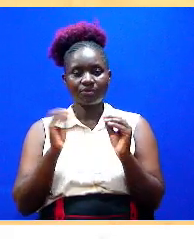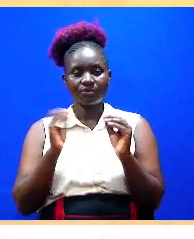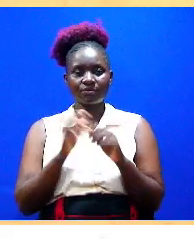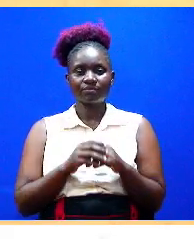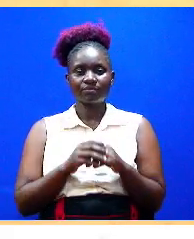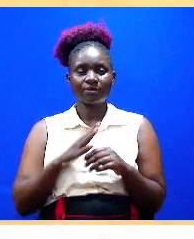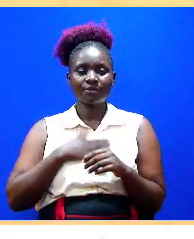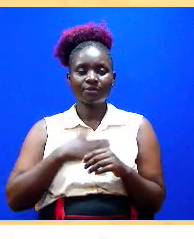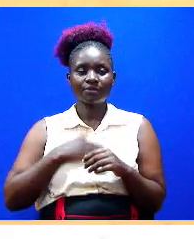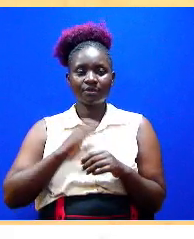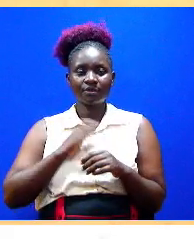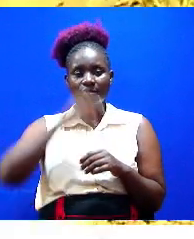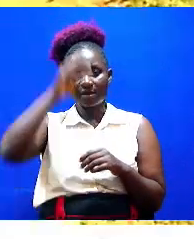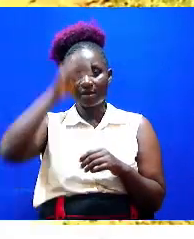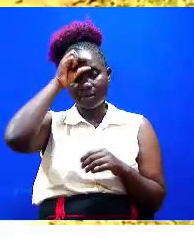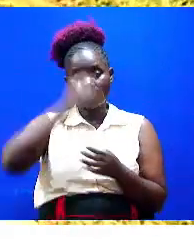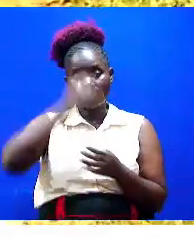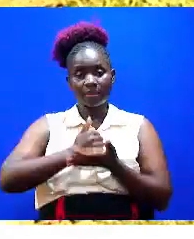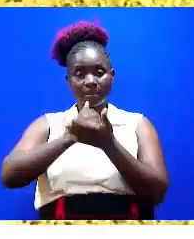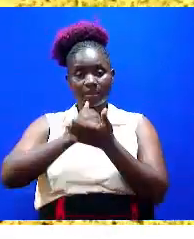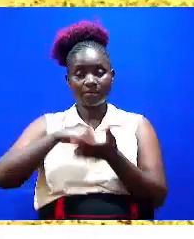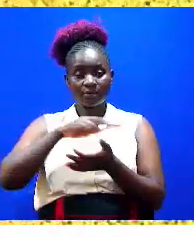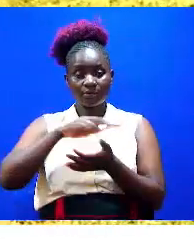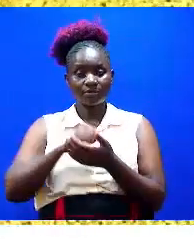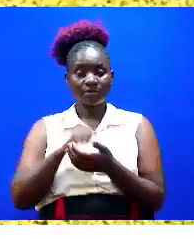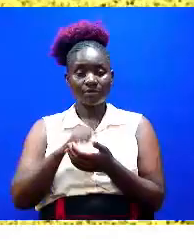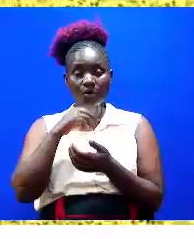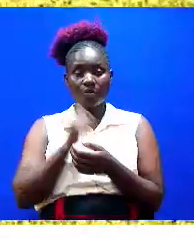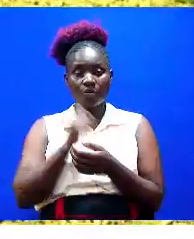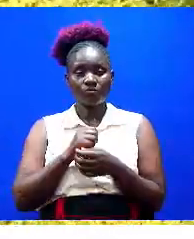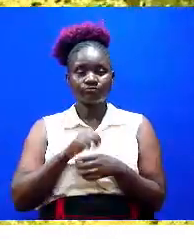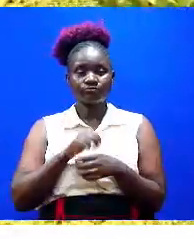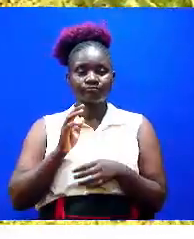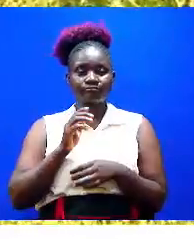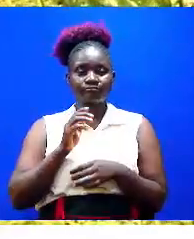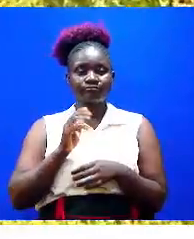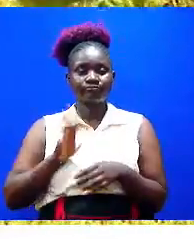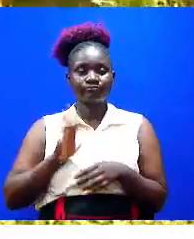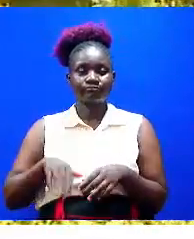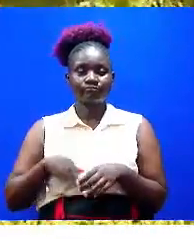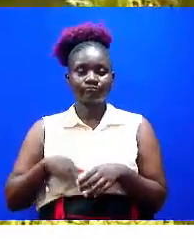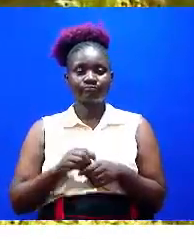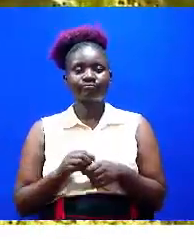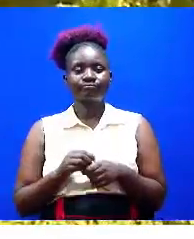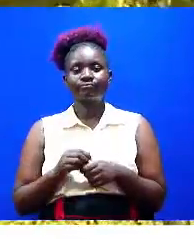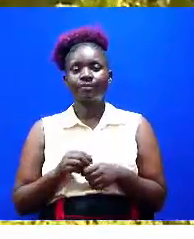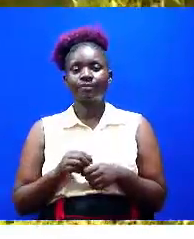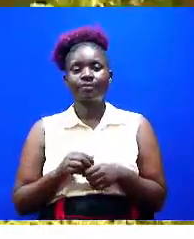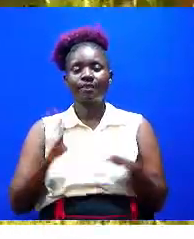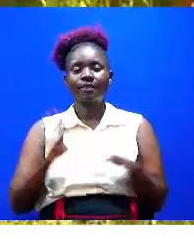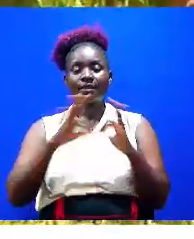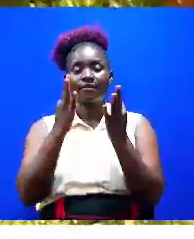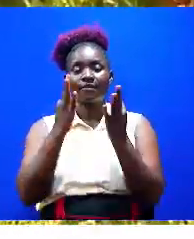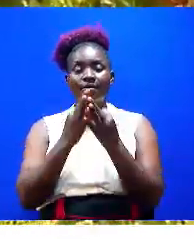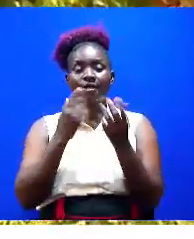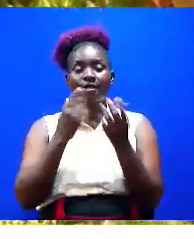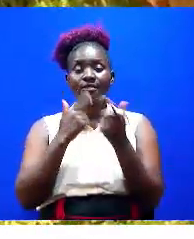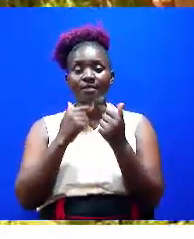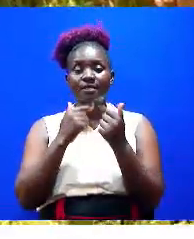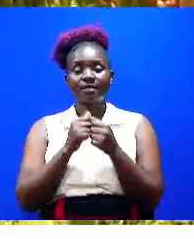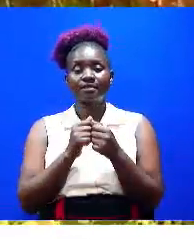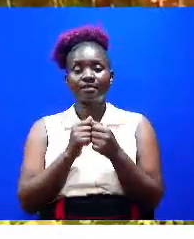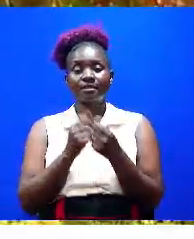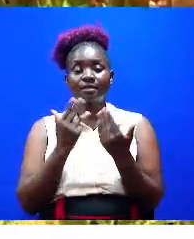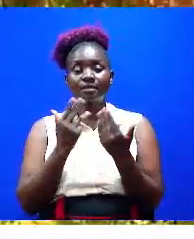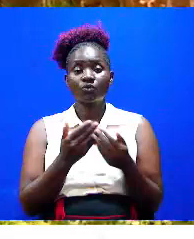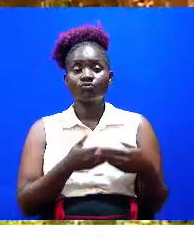wanza motokoni kurengana mu numungi na Agnes Onyambo uyoro mungi na bwenge yigani gatababuna abana babaye babere ni gabo